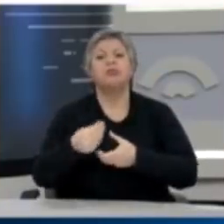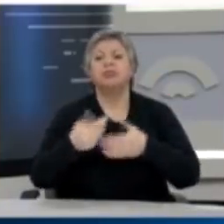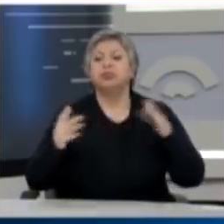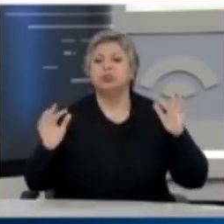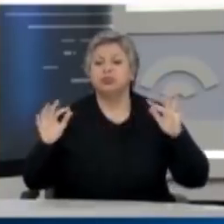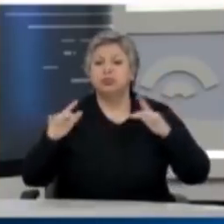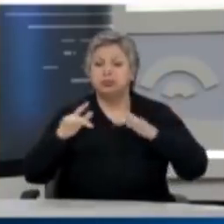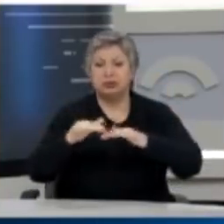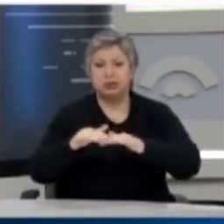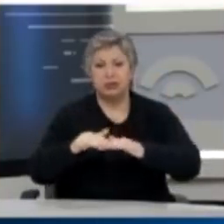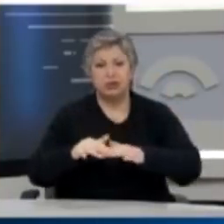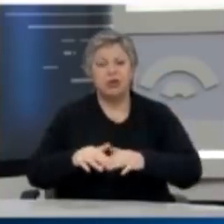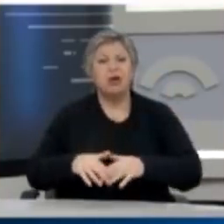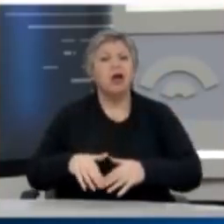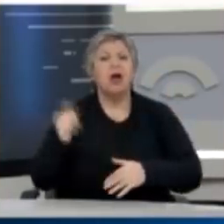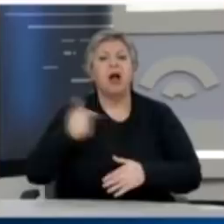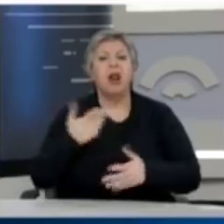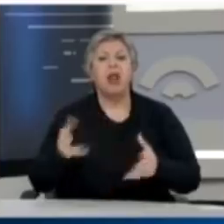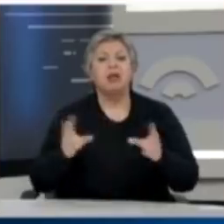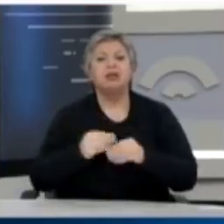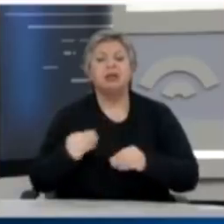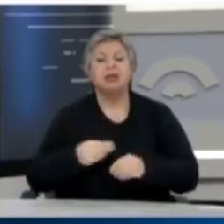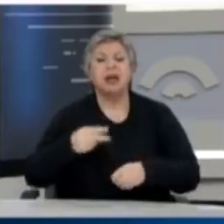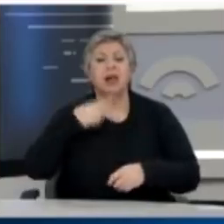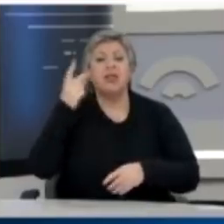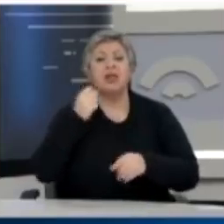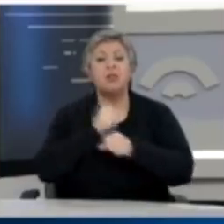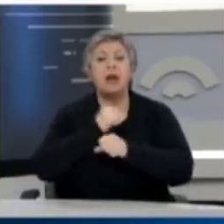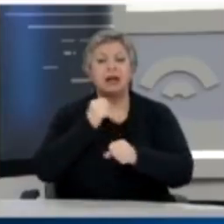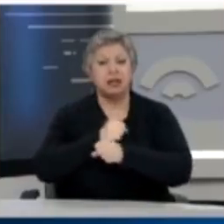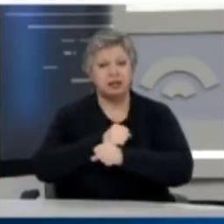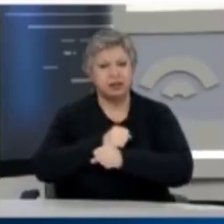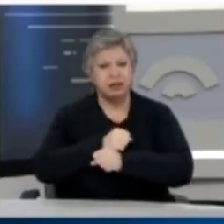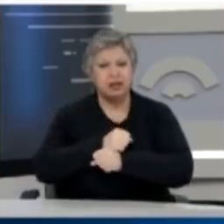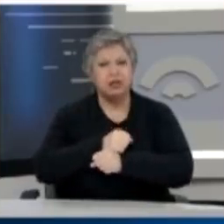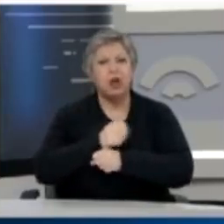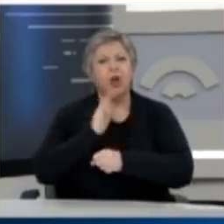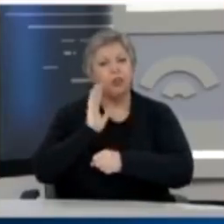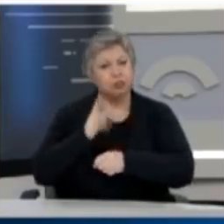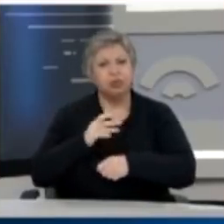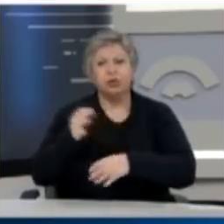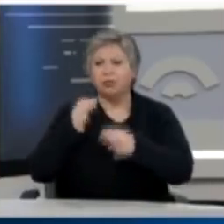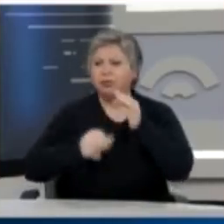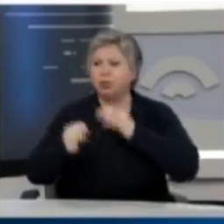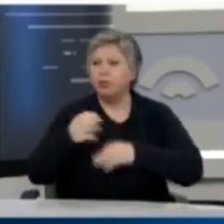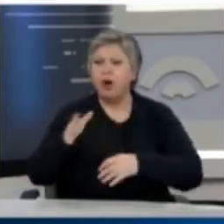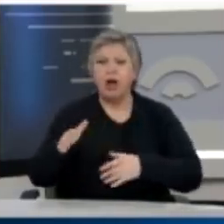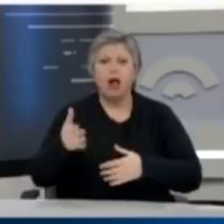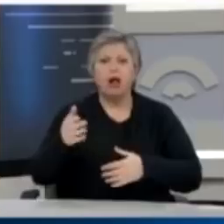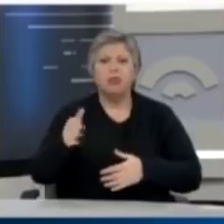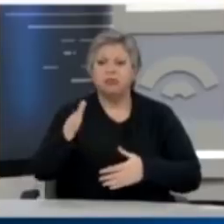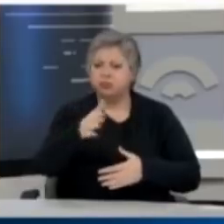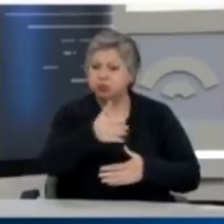συναθρίζεστε. Για το δικαίωμα στην εργασία όμως μπορούν καλύτερα από σας να μιλήσουν τα εκατομμύρια των ανέργων,